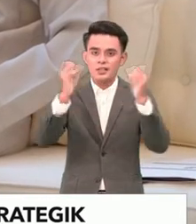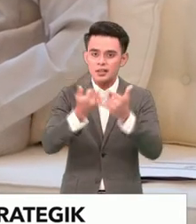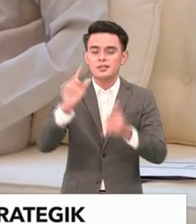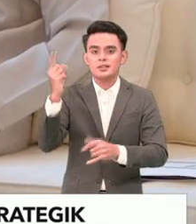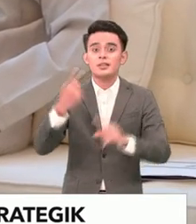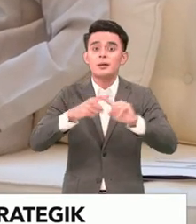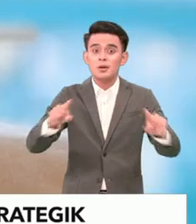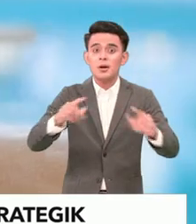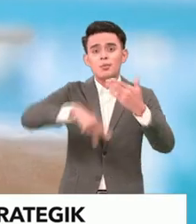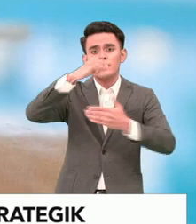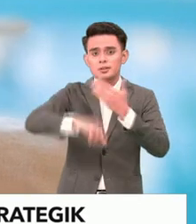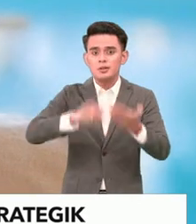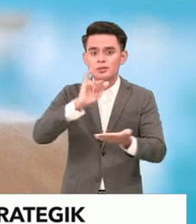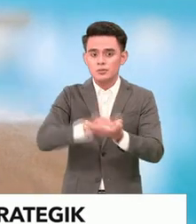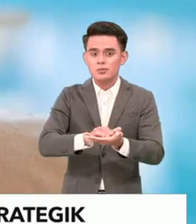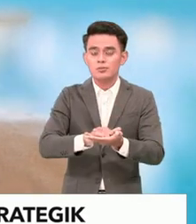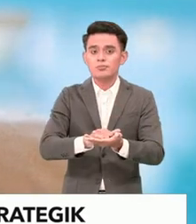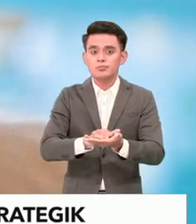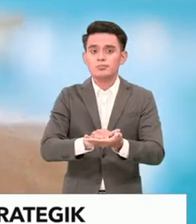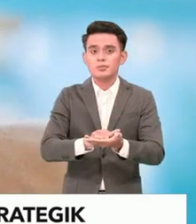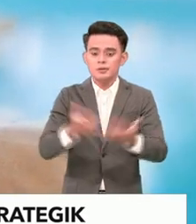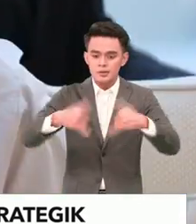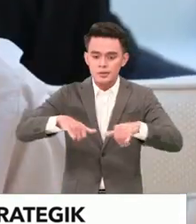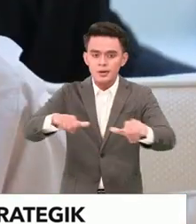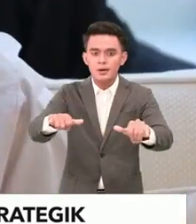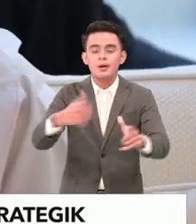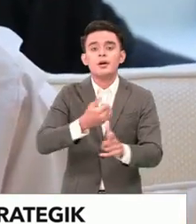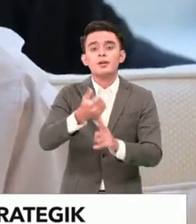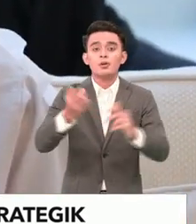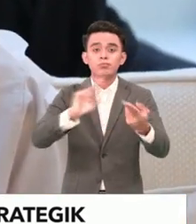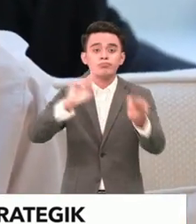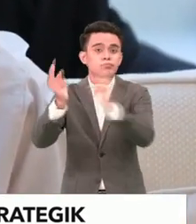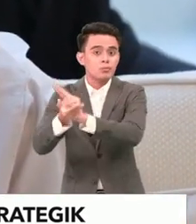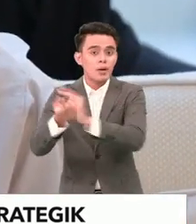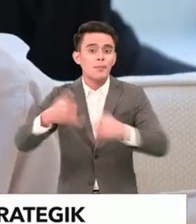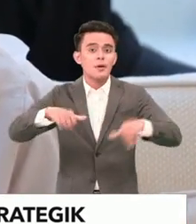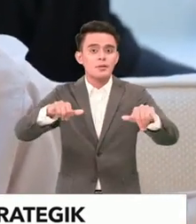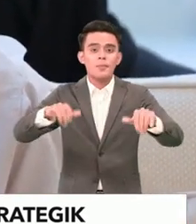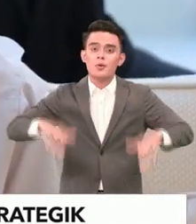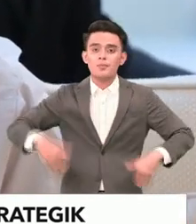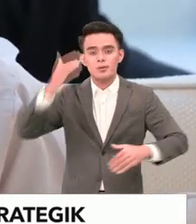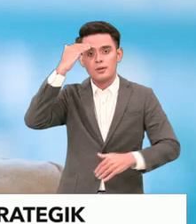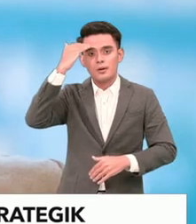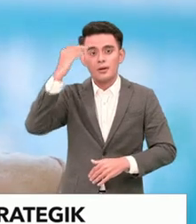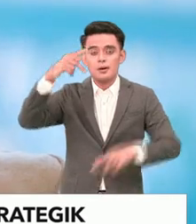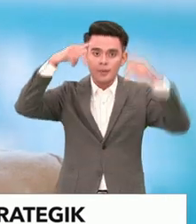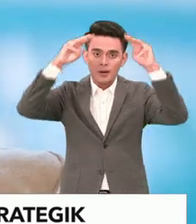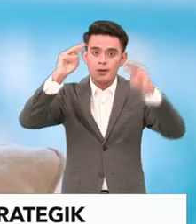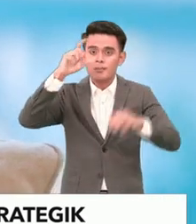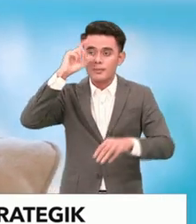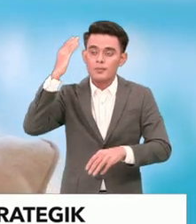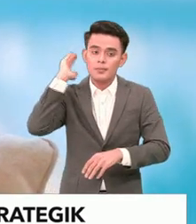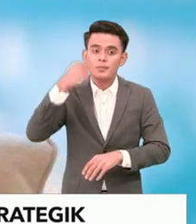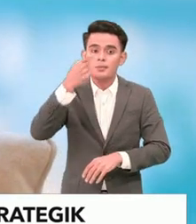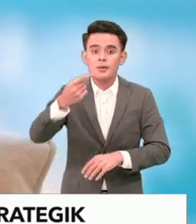sama ada skala Project pembangunan Panda Malaysia yang baru ini dikekalkan atau berubah masih belum jelas kata pidana menteri ia masih